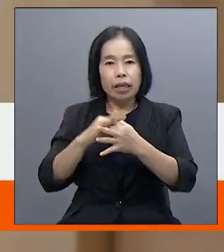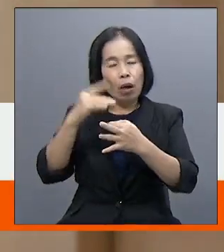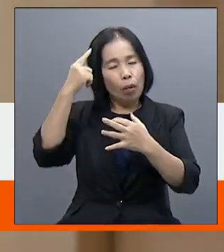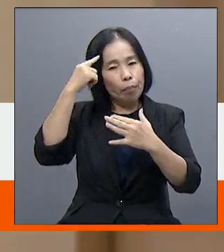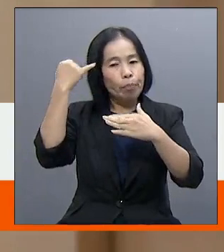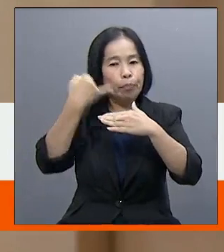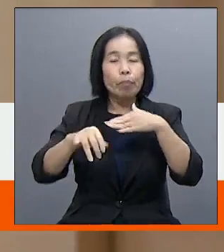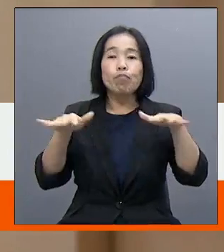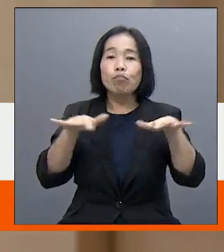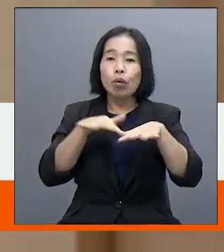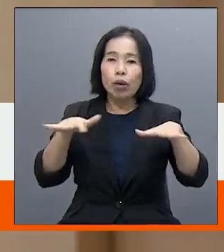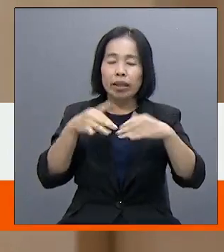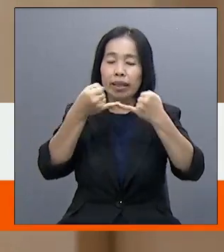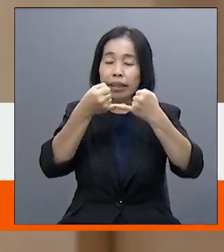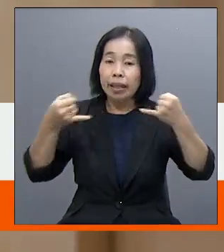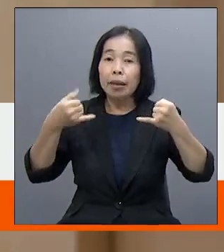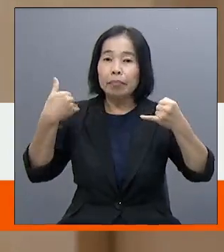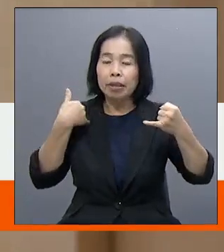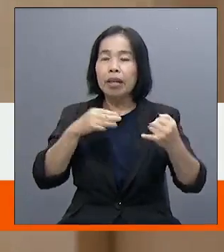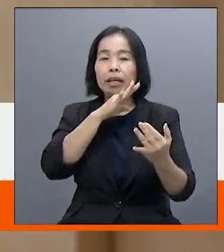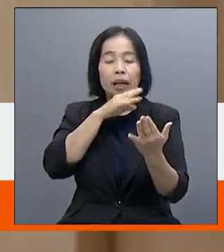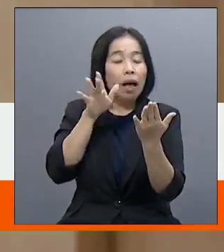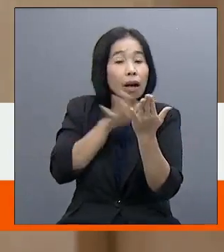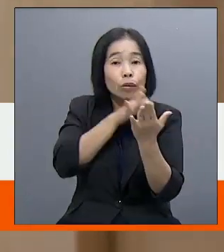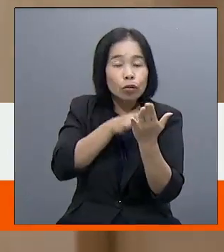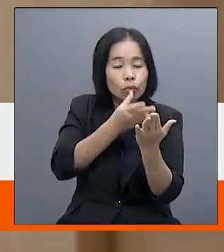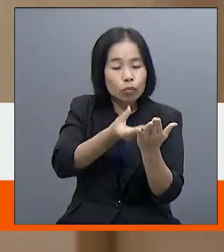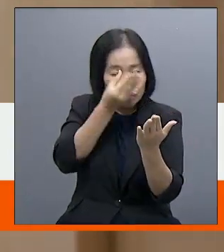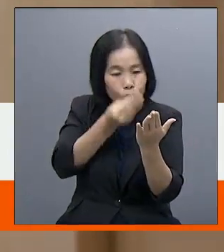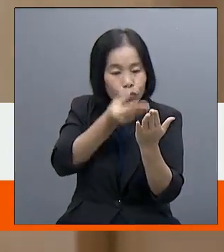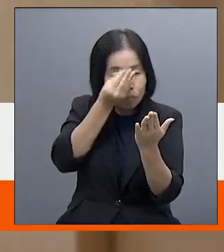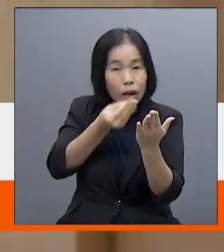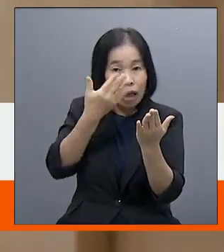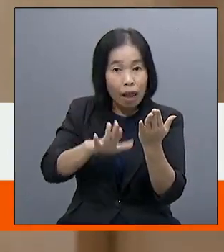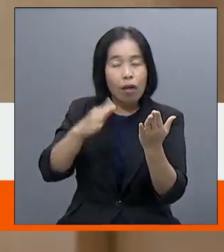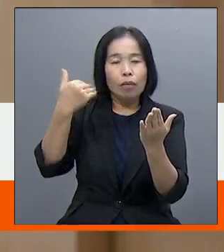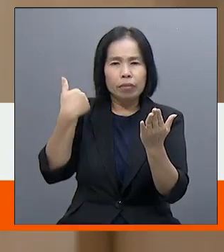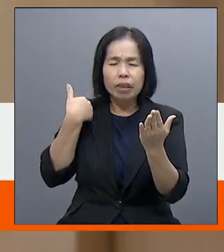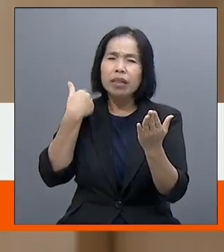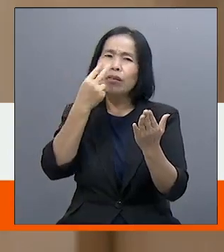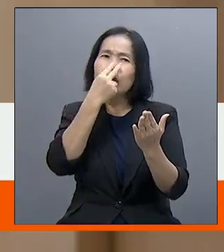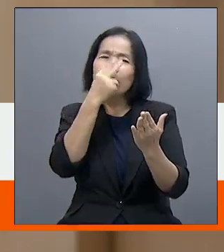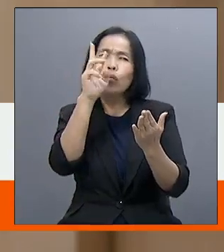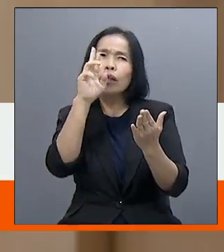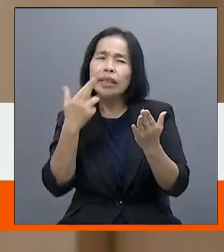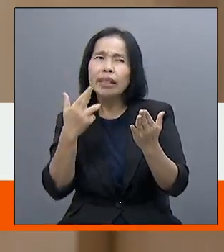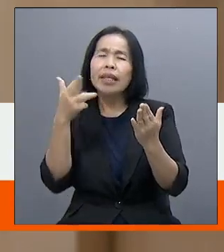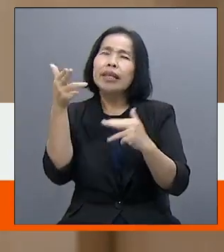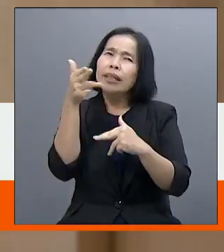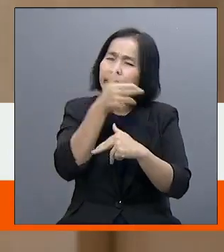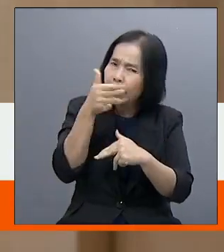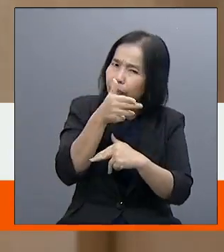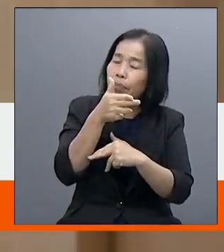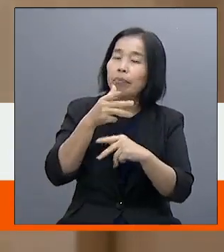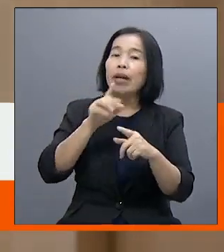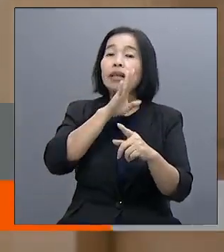มองซึ่งจะถูกกระตุ้นเวลาที่เขาดูคลิปหรือดูอะไรก็ตามไม่ใช่เฉพาะเรื่องของคลิปอย่างเดียวถ้าเขาดูอะไ